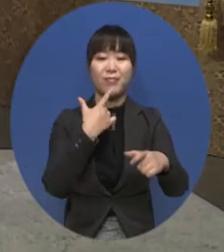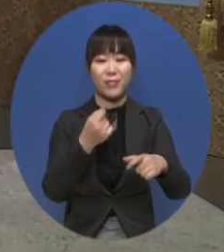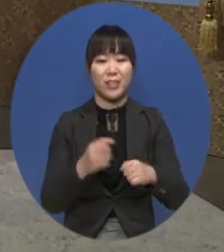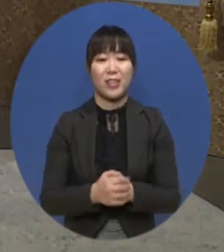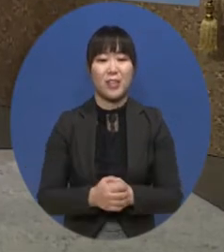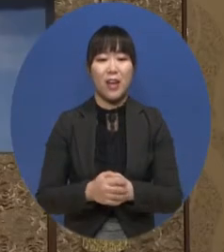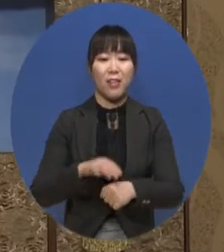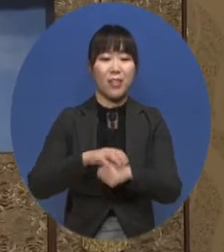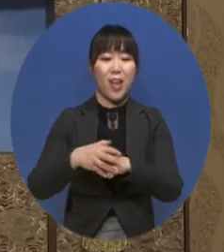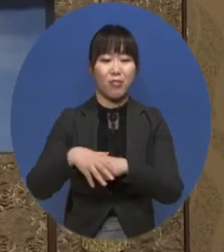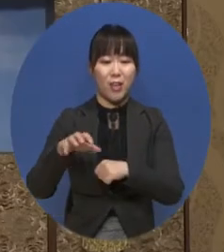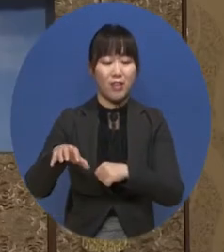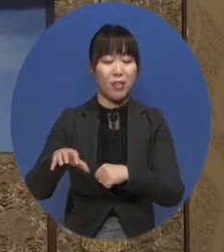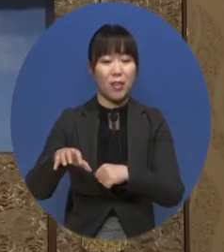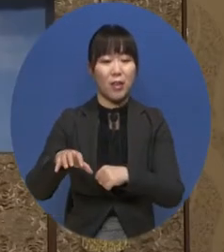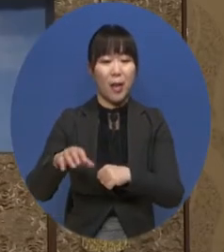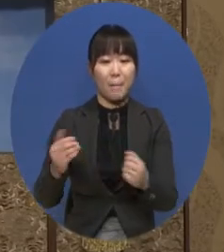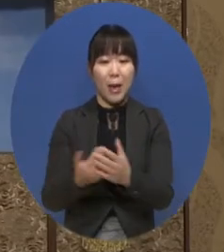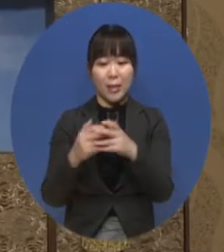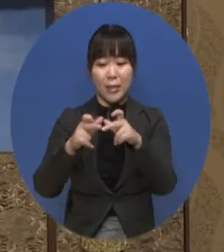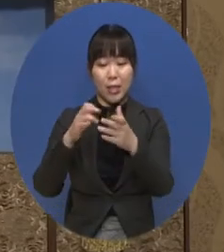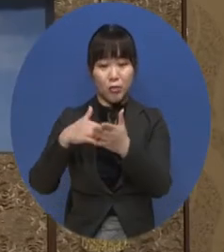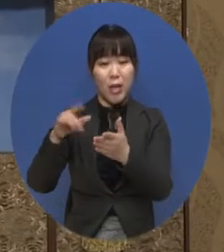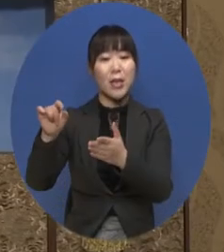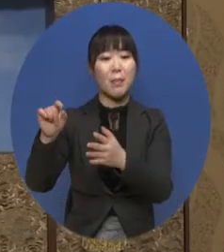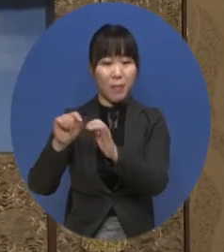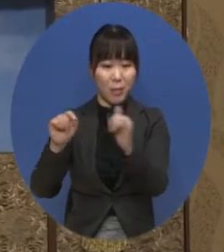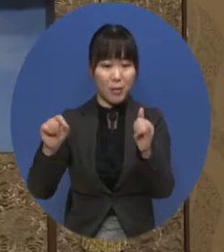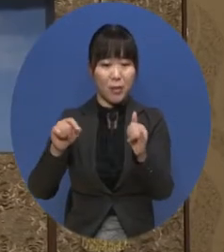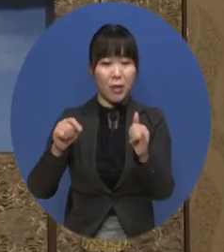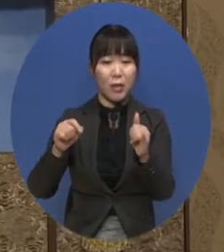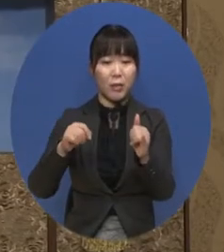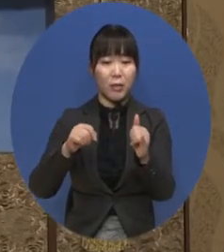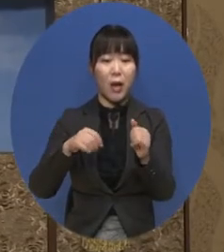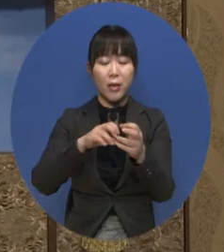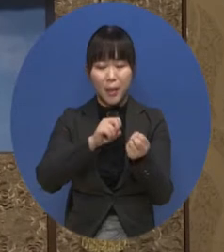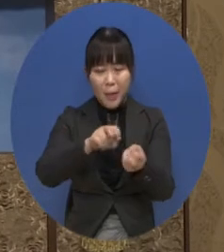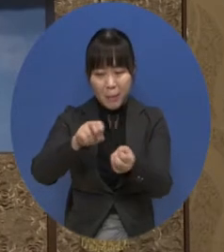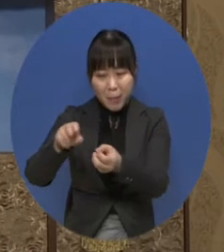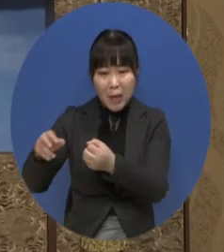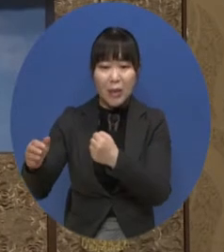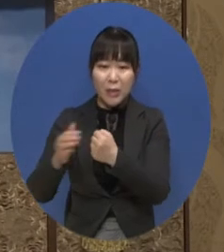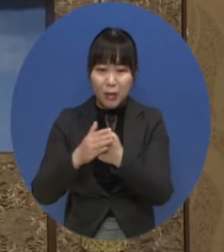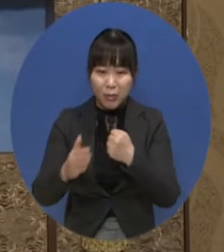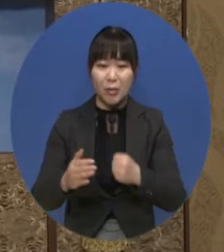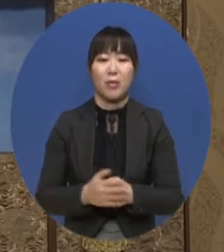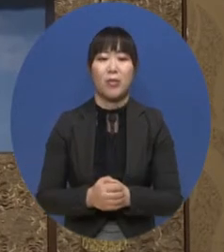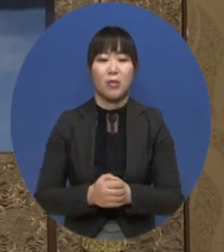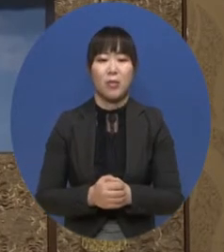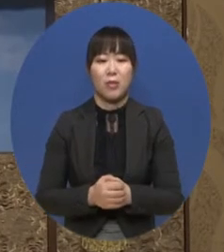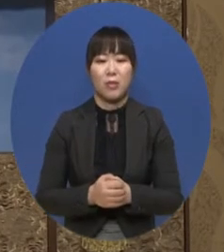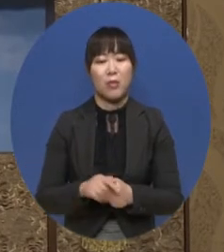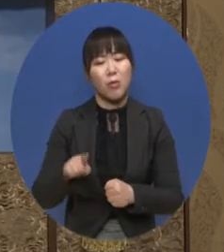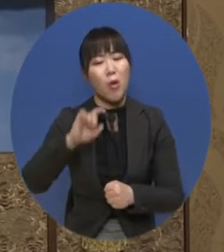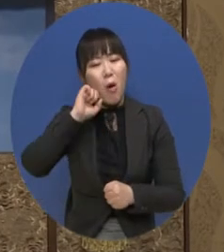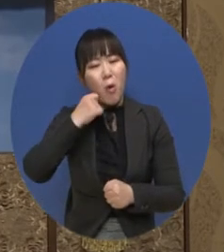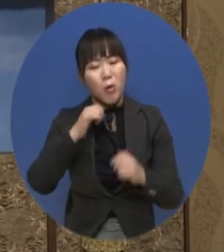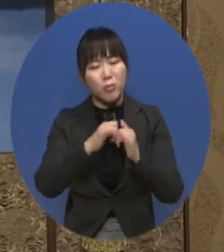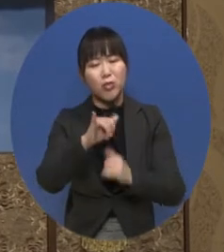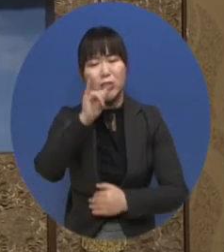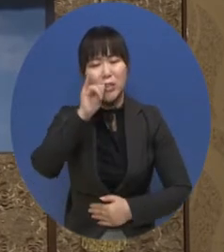있는 발달장애인 1만 명인데 네. 1만 명에게 가가오 배달을 해주셔가지고 네. 아무래도 물론 이걸로도 어려운